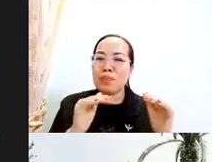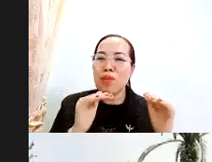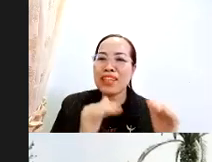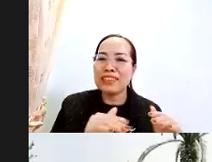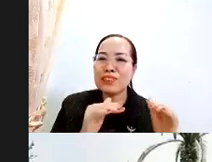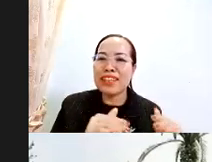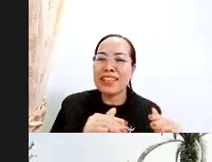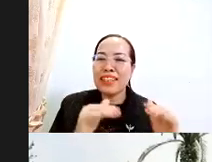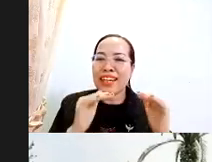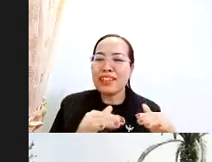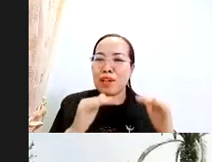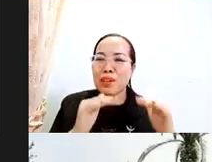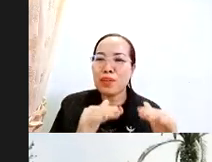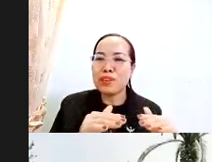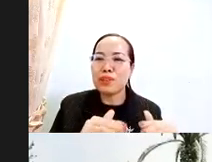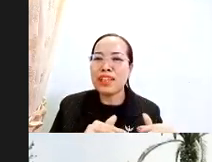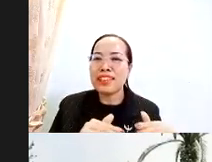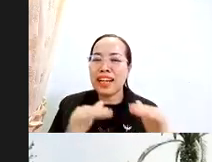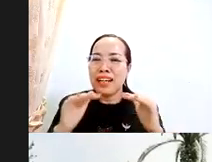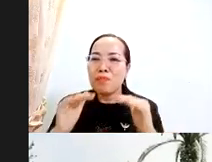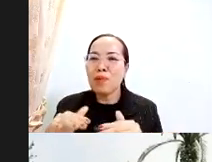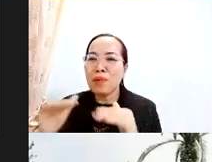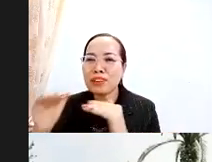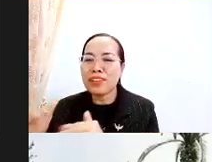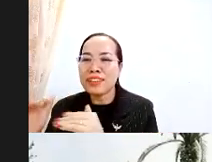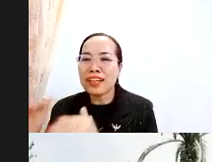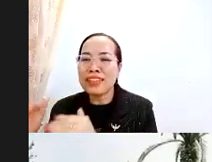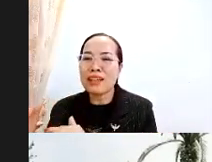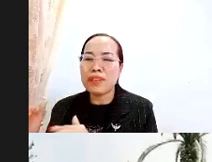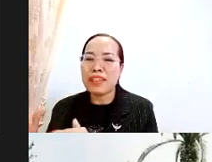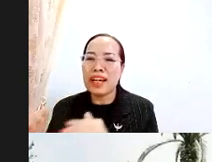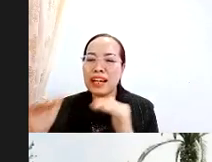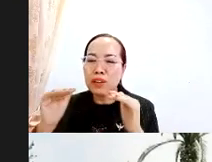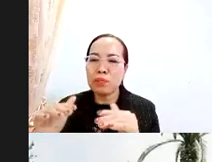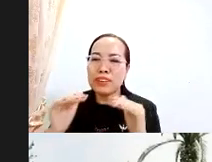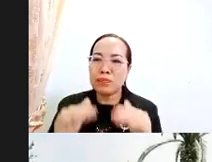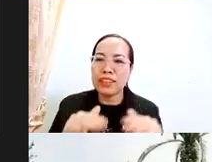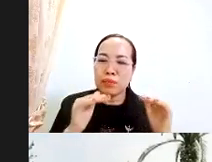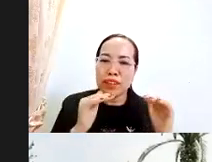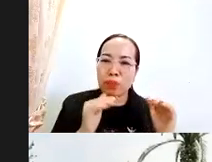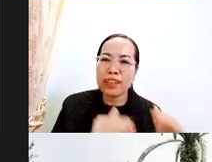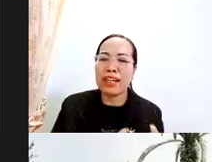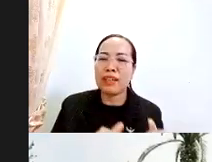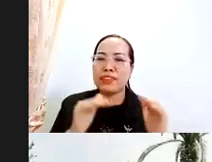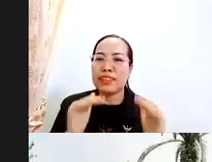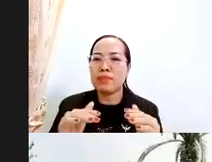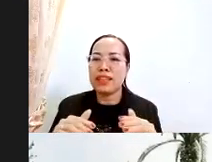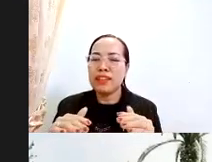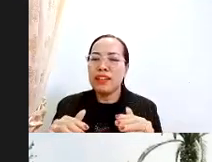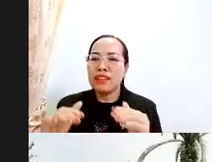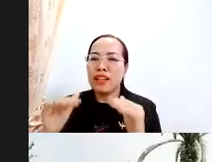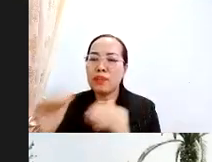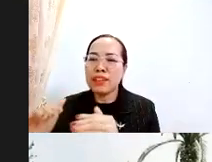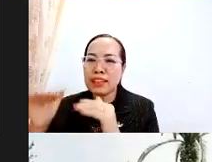tầm mơ mốc nẹ chốc chây nạ đặc nôm để quạt chốc chây thà mốc quạt sra sra sra sra bằng nà hay quạt miên chùm này chùm nha nhỏ vay khá mà chạy